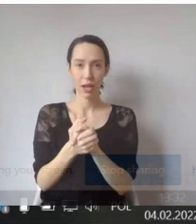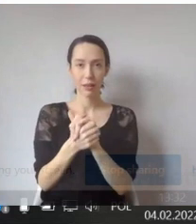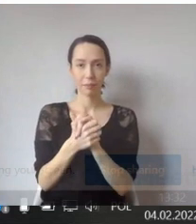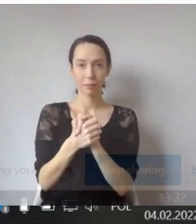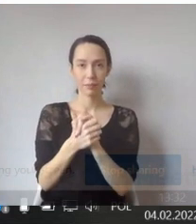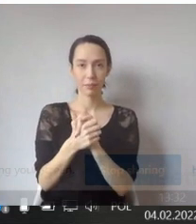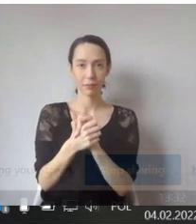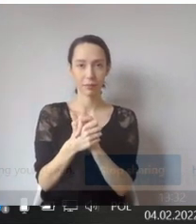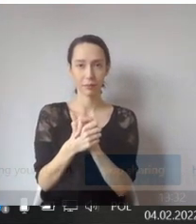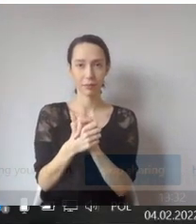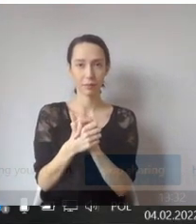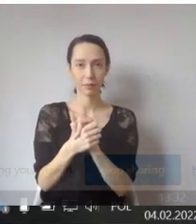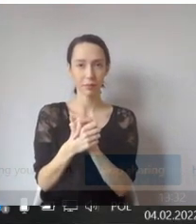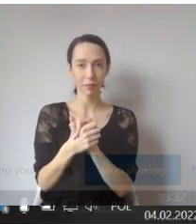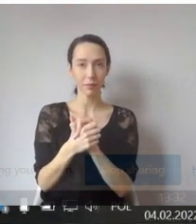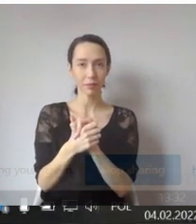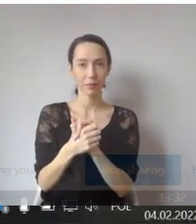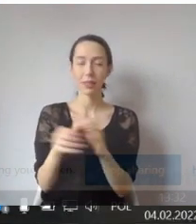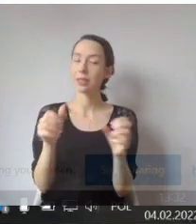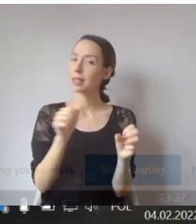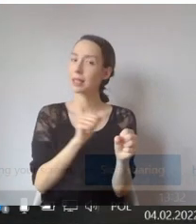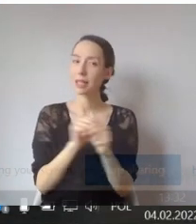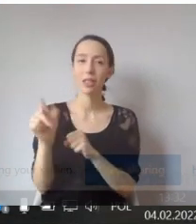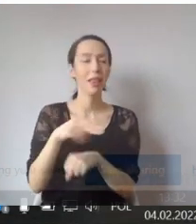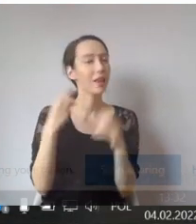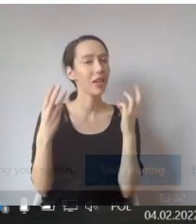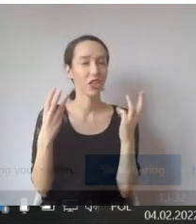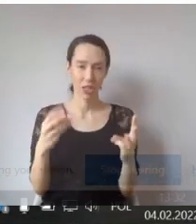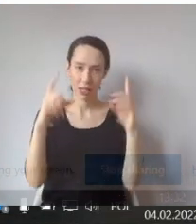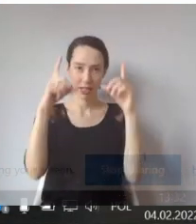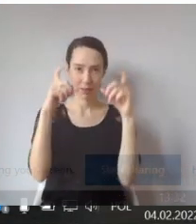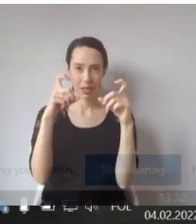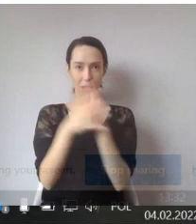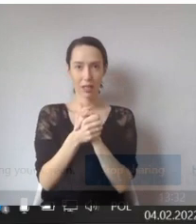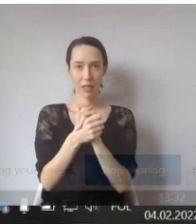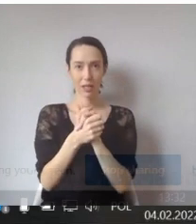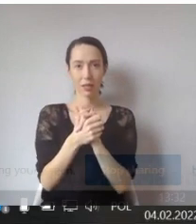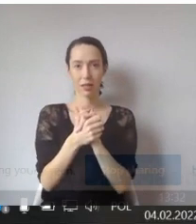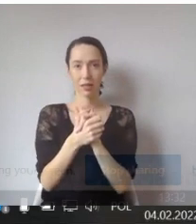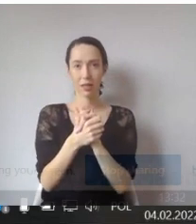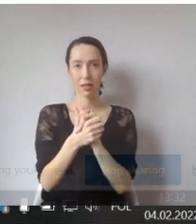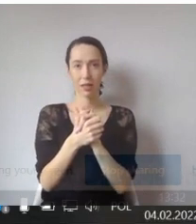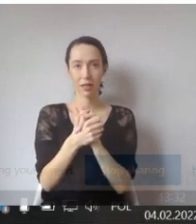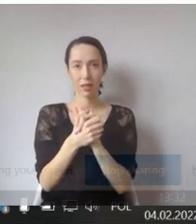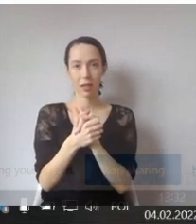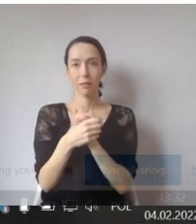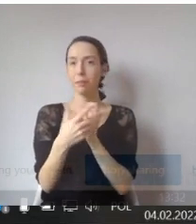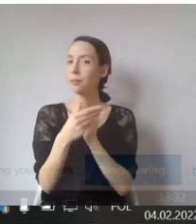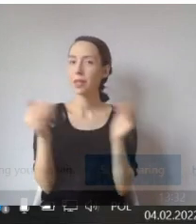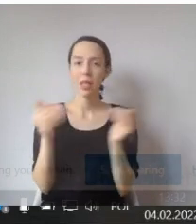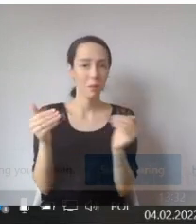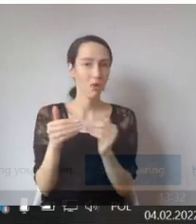tutaj jesteście najważniejsi, przepraszam. Na tym zdjęciu nie powinno być Waszych